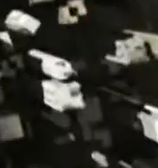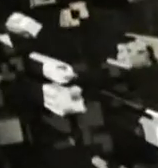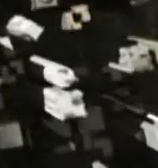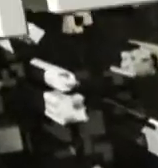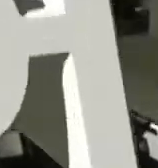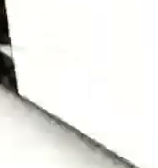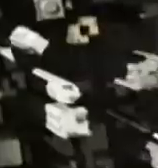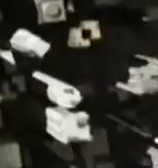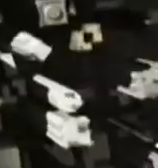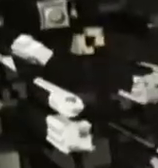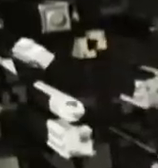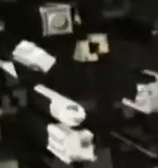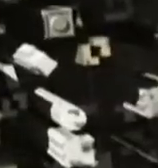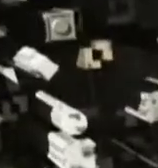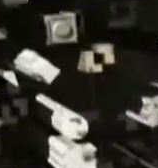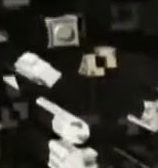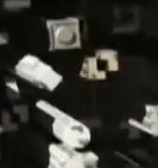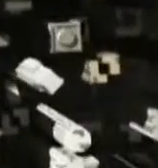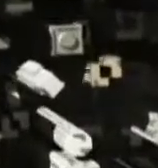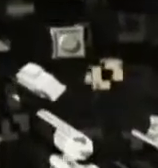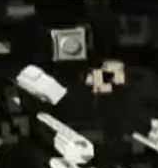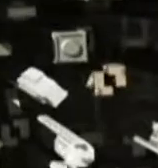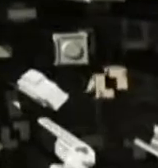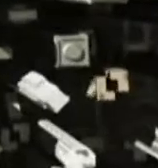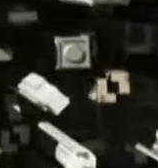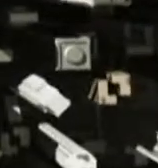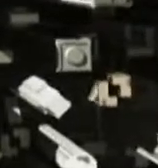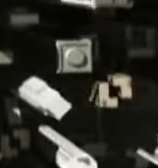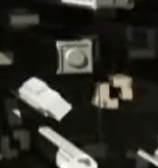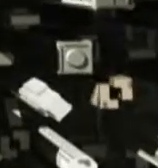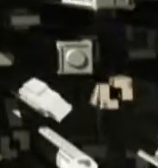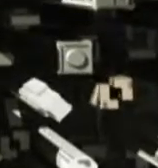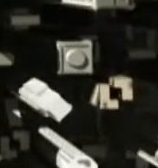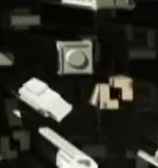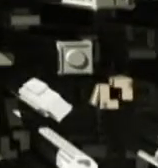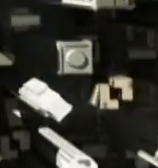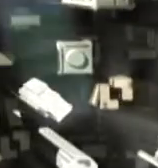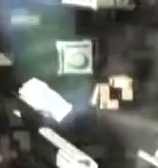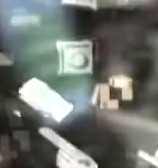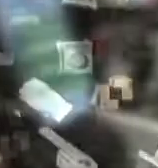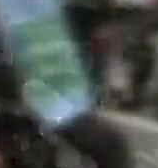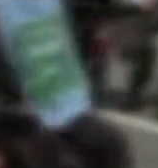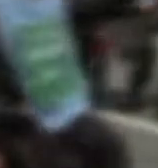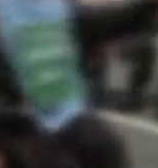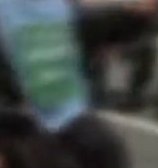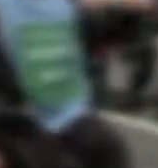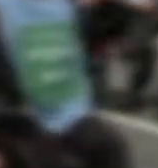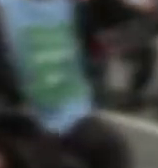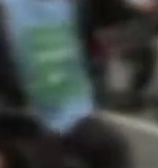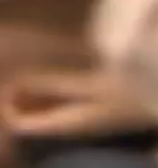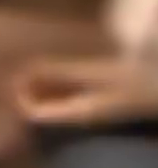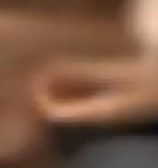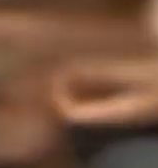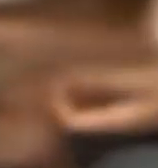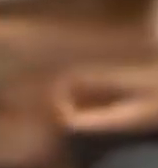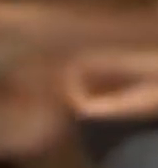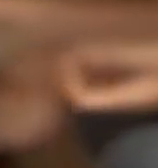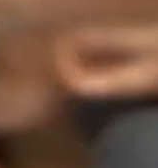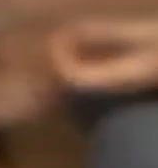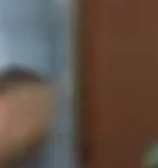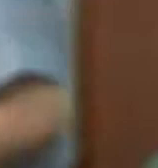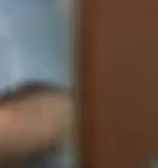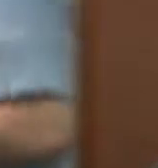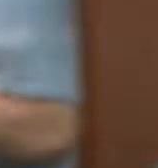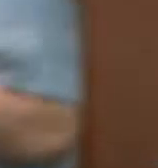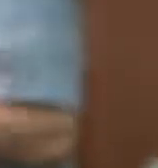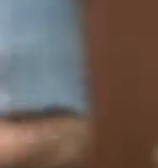복지 미디어 그룹이 복지신문고로 여러분께 한 걸음 더 다가갑니다. 복지신문고는 우리 사회의